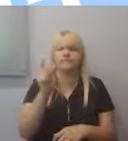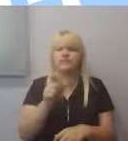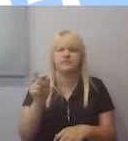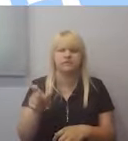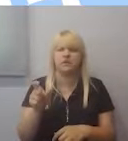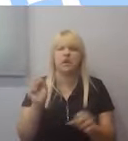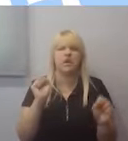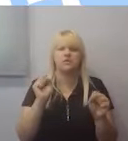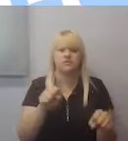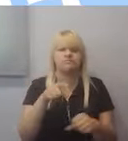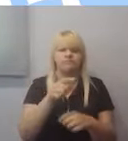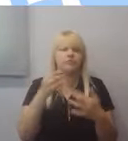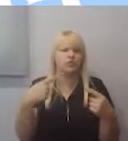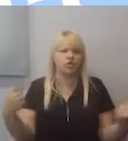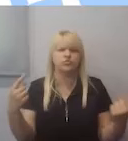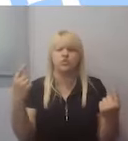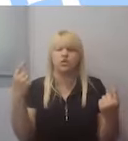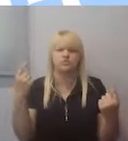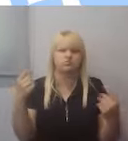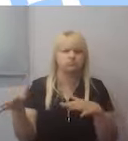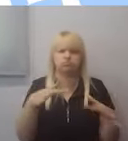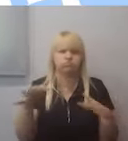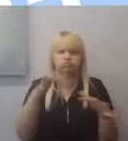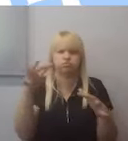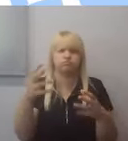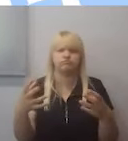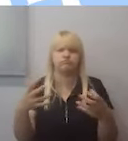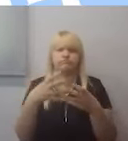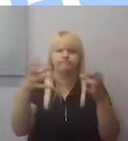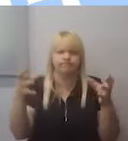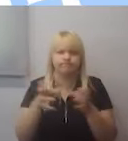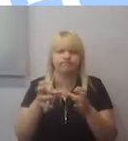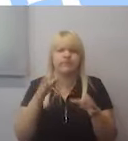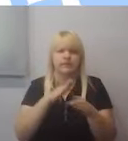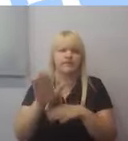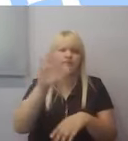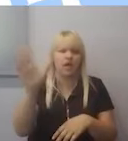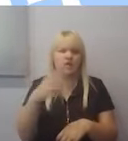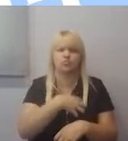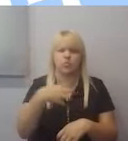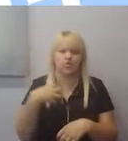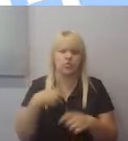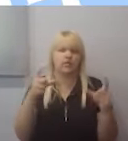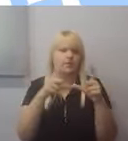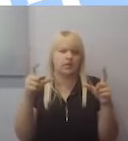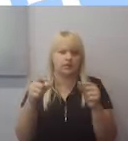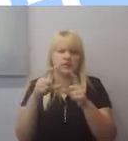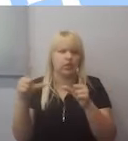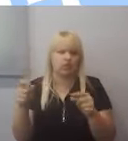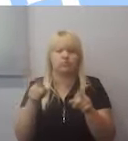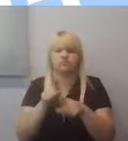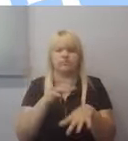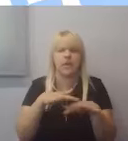kopums kurus īsteno valsts un pašvaldību institūcijas un sabiedrība